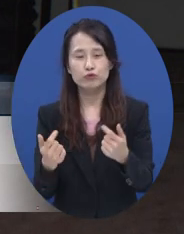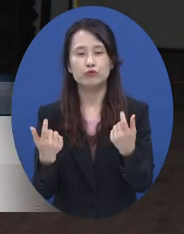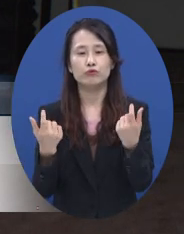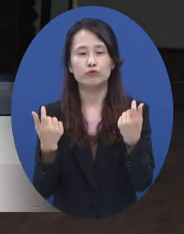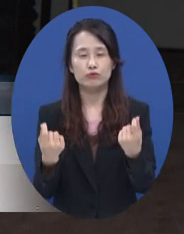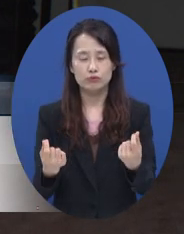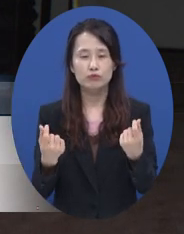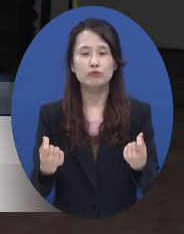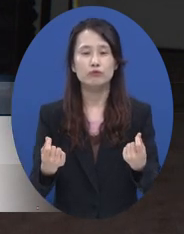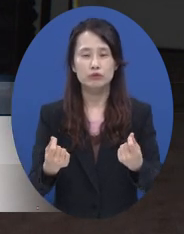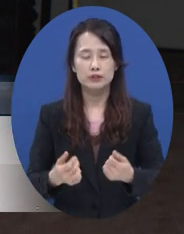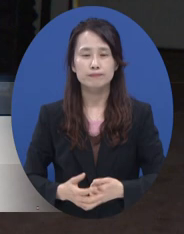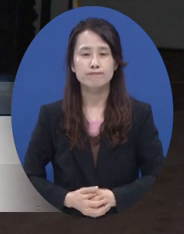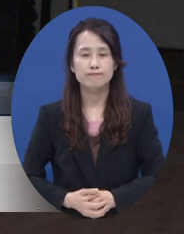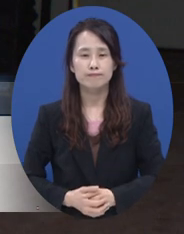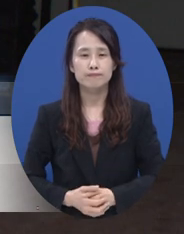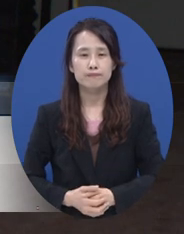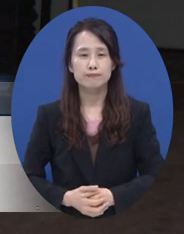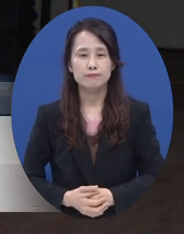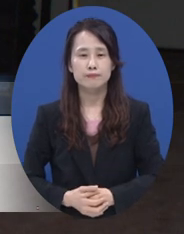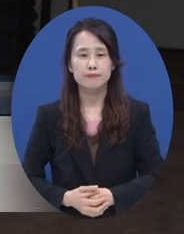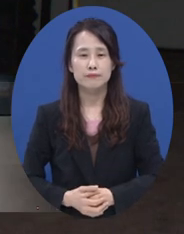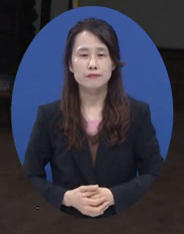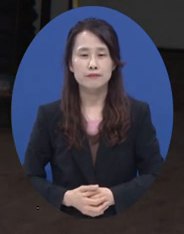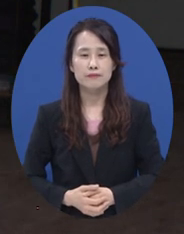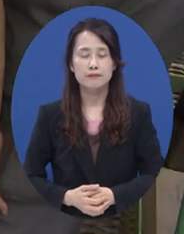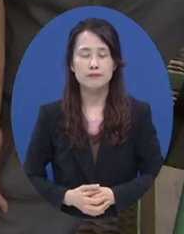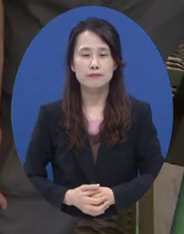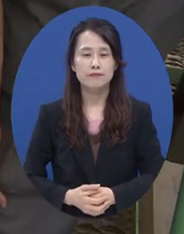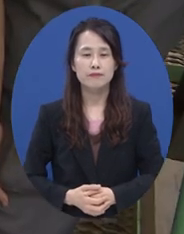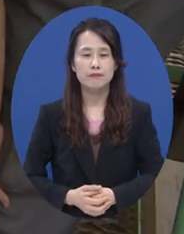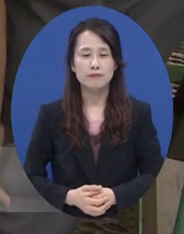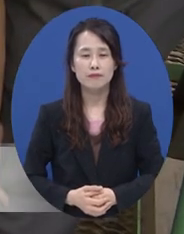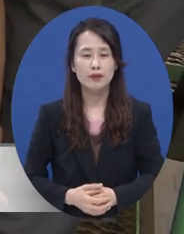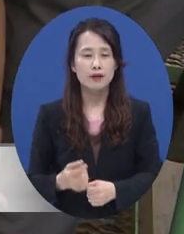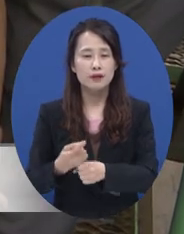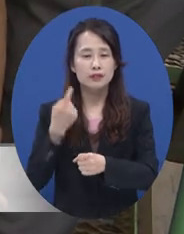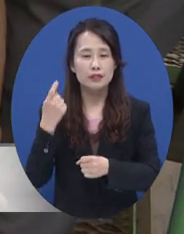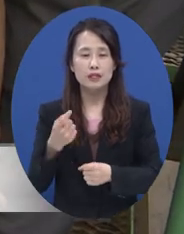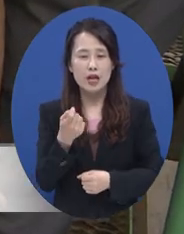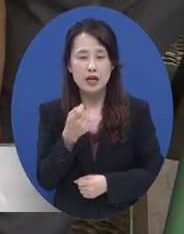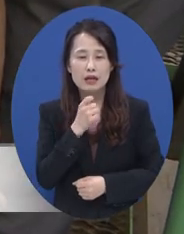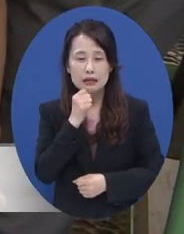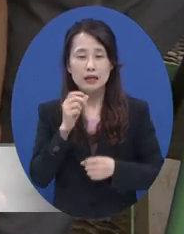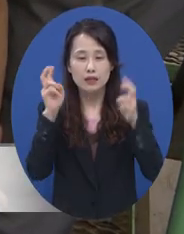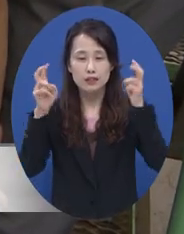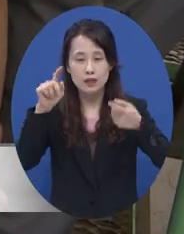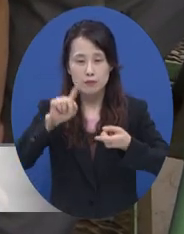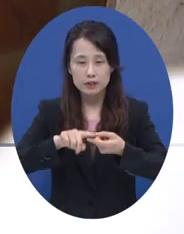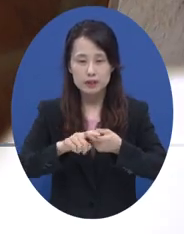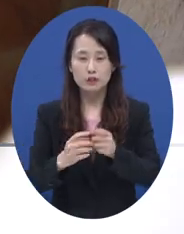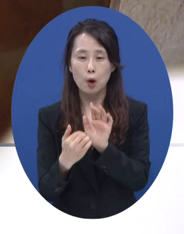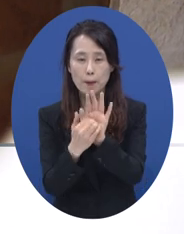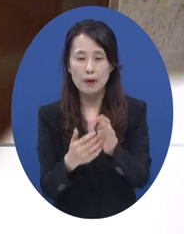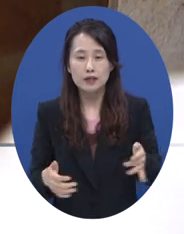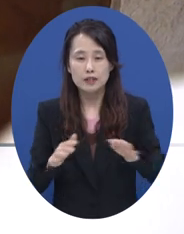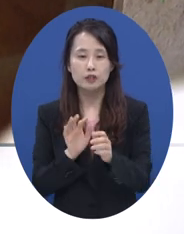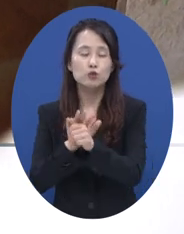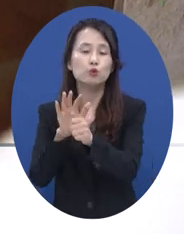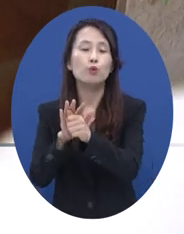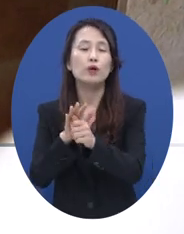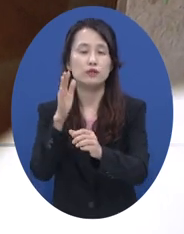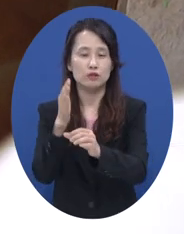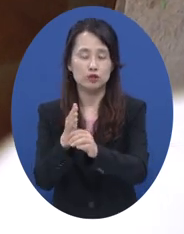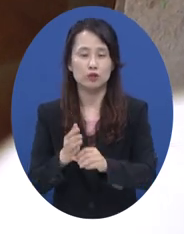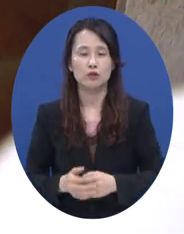감소하기 때문에 그 냄새가 많이 감소를 한 것 같습니다. 경도는 지난해 소규모 사업장을 대상으로 방지시설 설치를